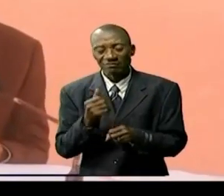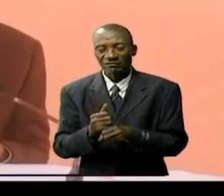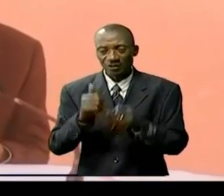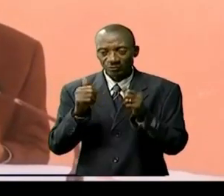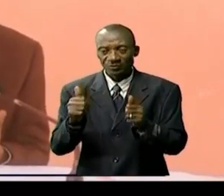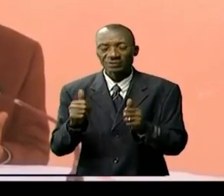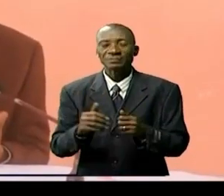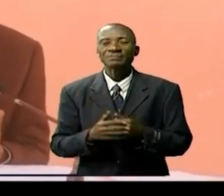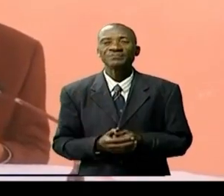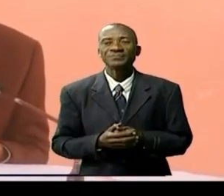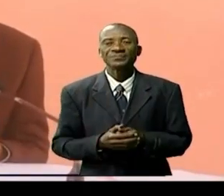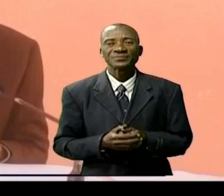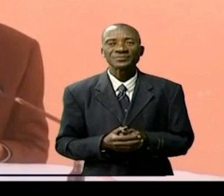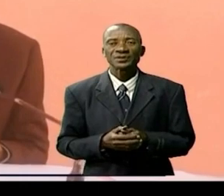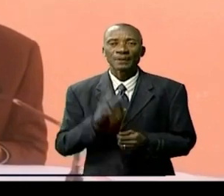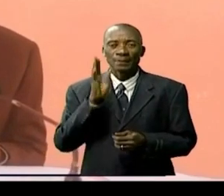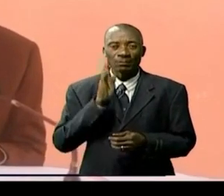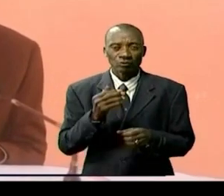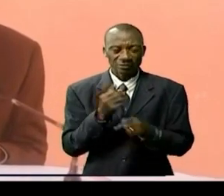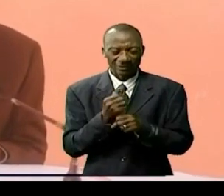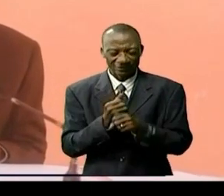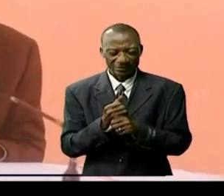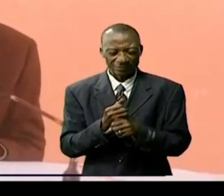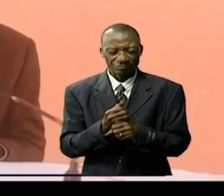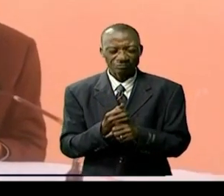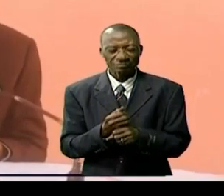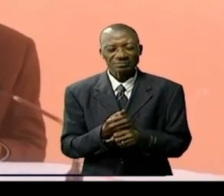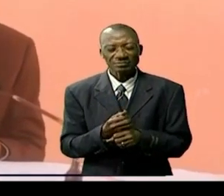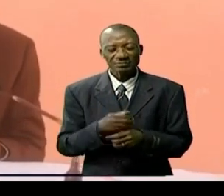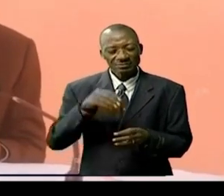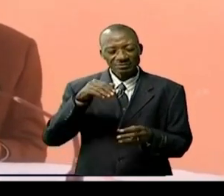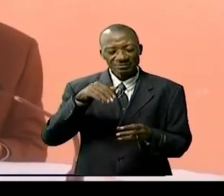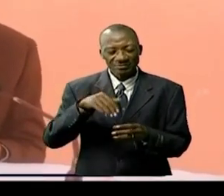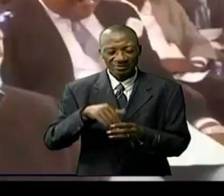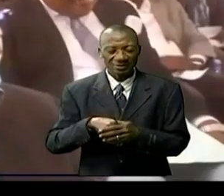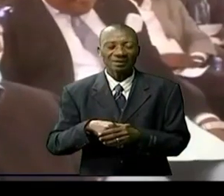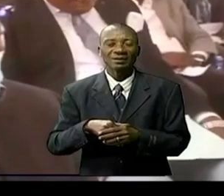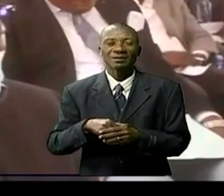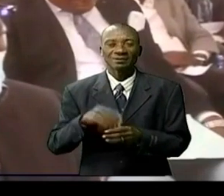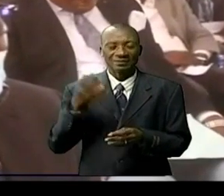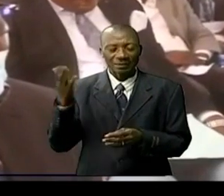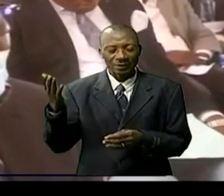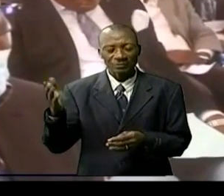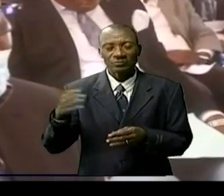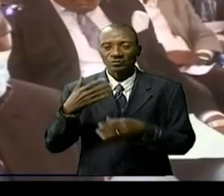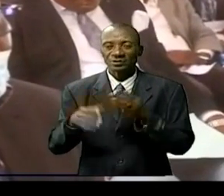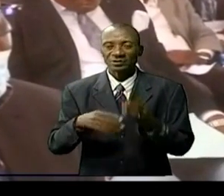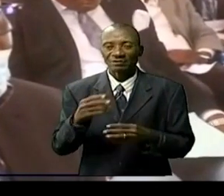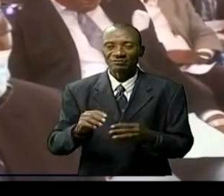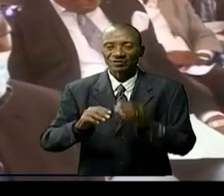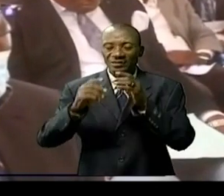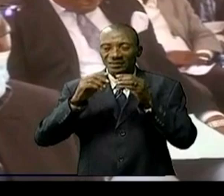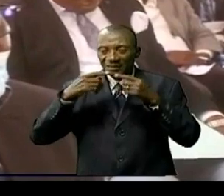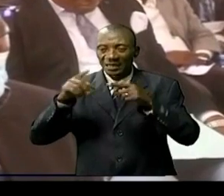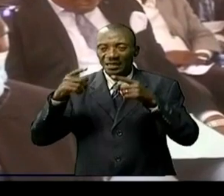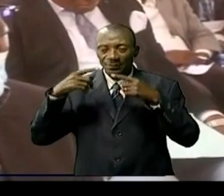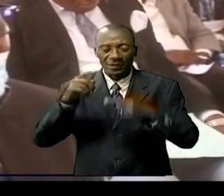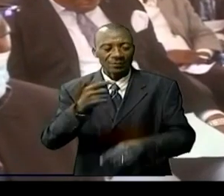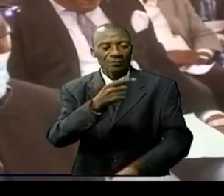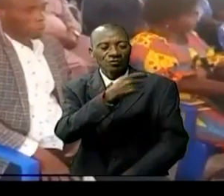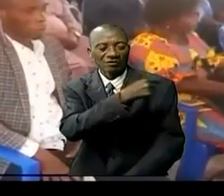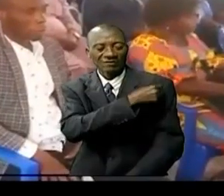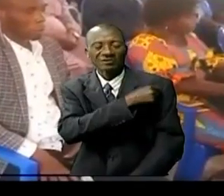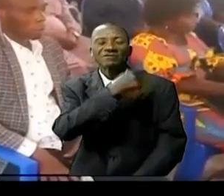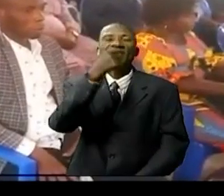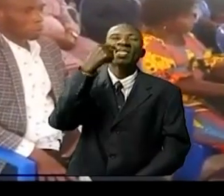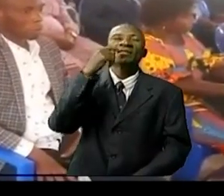enregistrée au café central lors de la dernière campagne de vaccination pour enfants des voix inspirer afin d'améliorer la prochaine alors